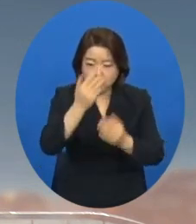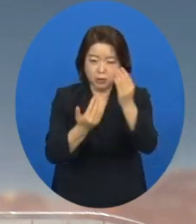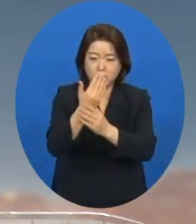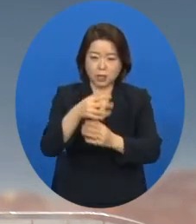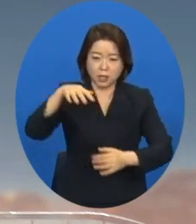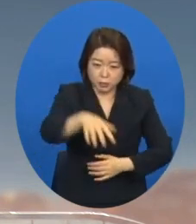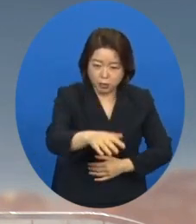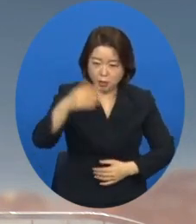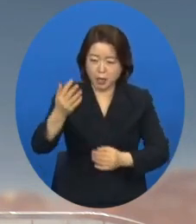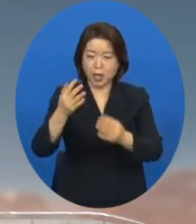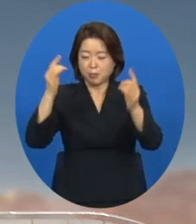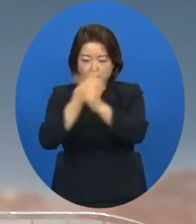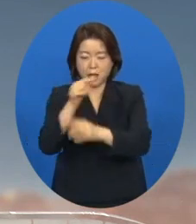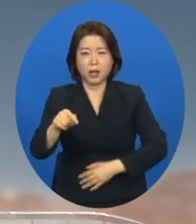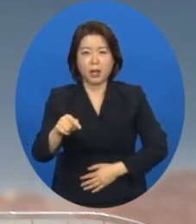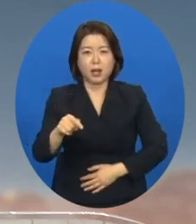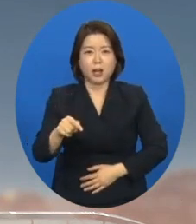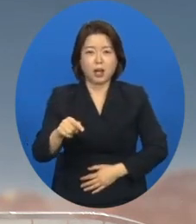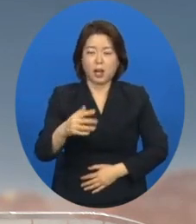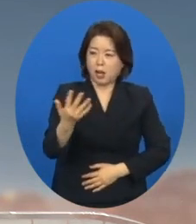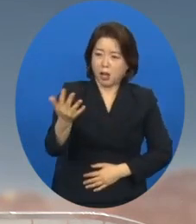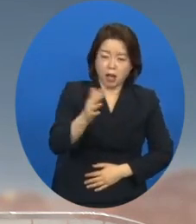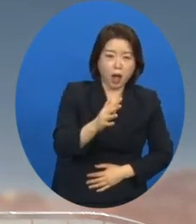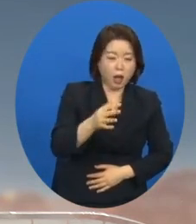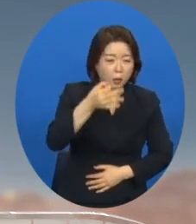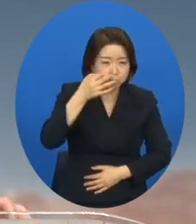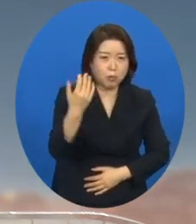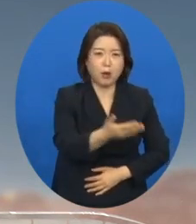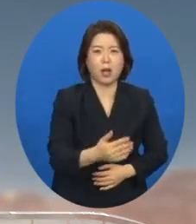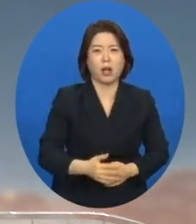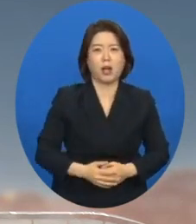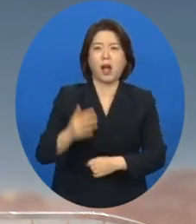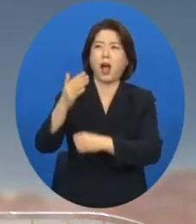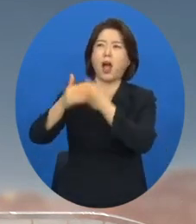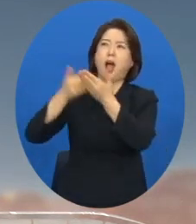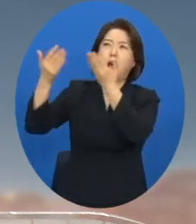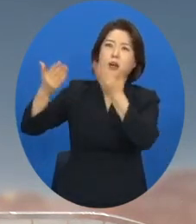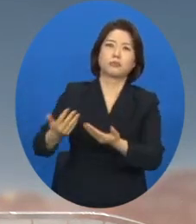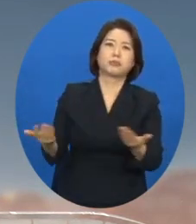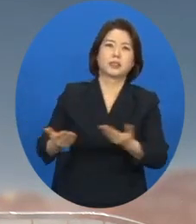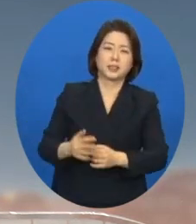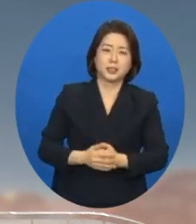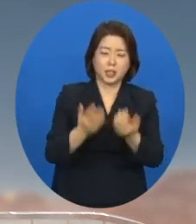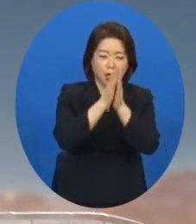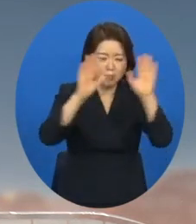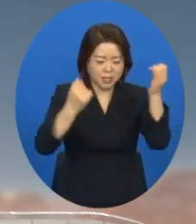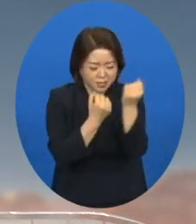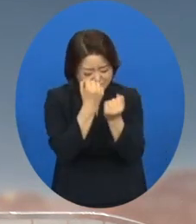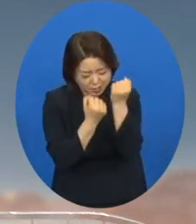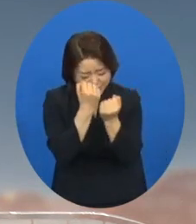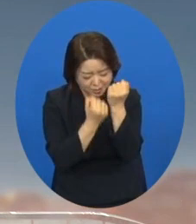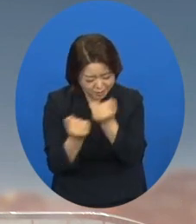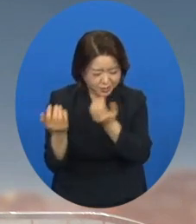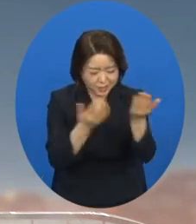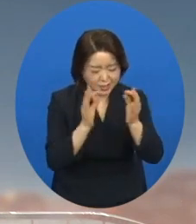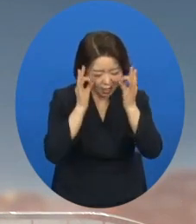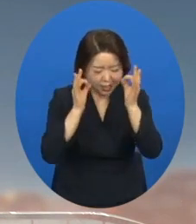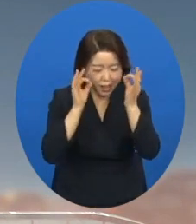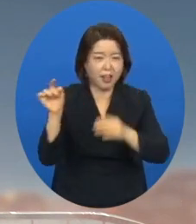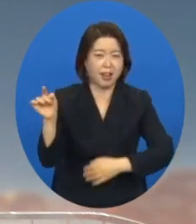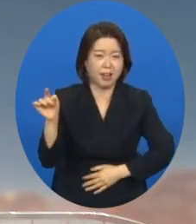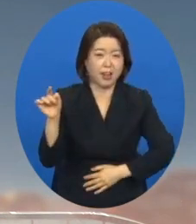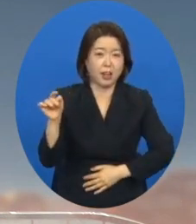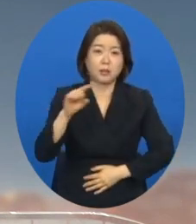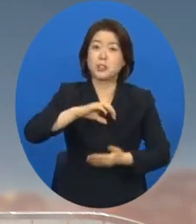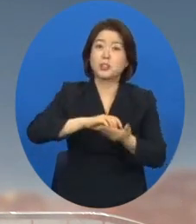빼봐. 이러면서 다시 멀쩡해줘. 하나님이 이러신다니까요. 참 모세 설득을 하려고 하여튼. 자 그러면 이제 이 정도